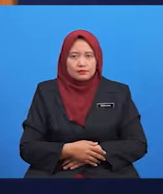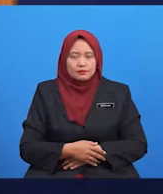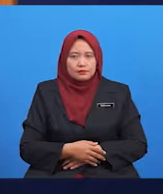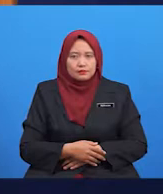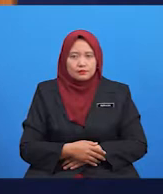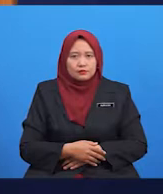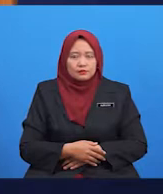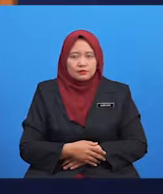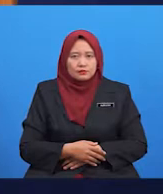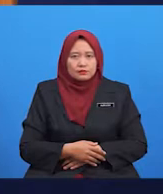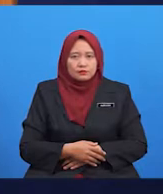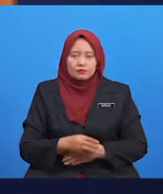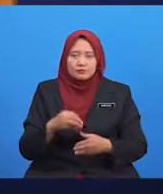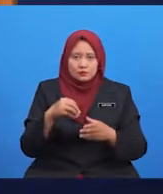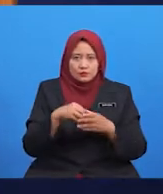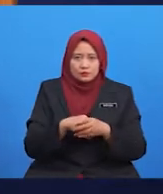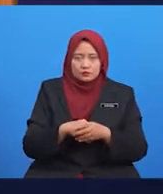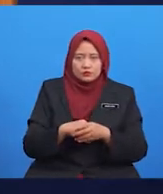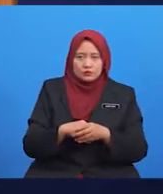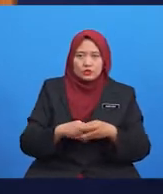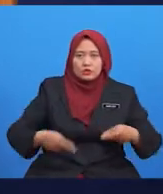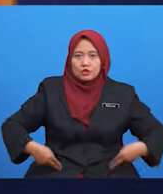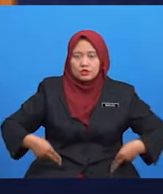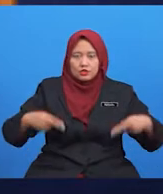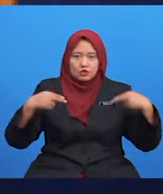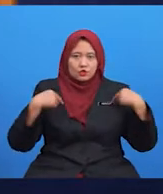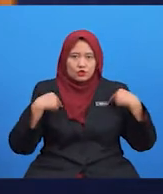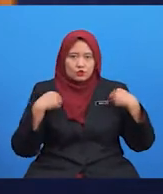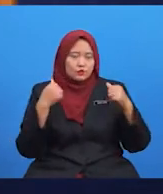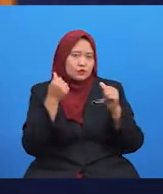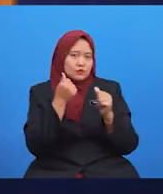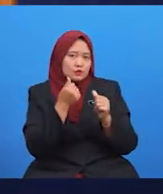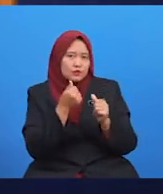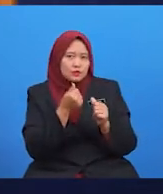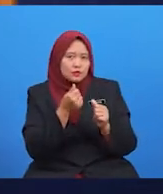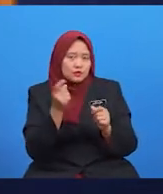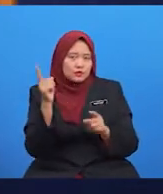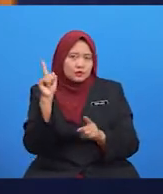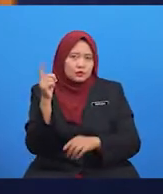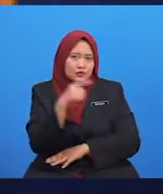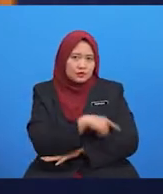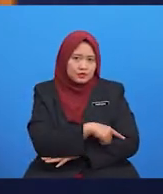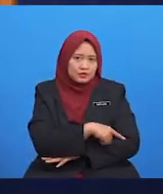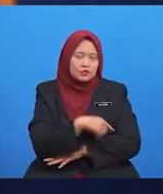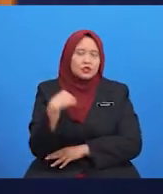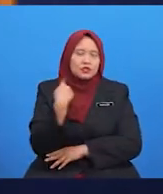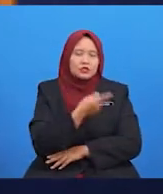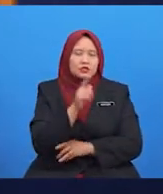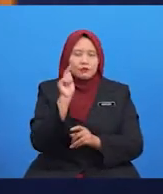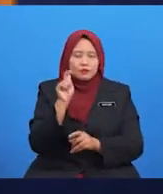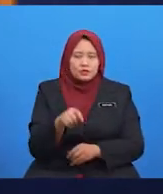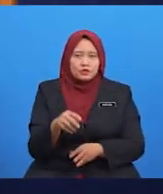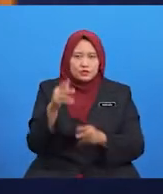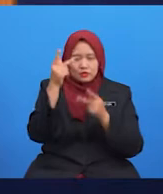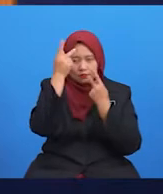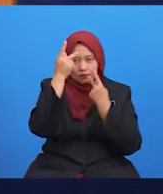Dalam menjalani kehidupan harian, sebagai hamba Allah, kita perlulah mematuhi segala yang